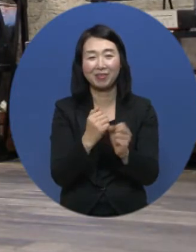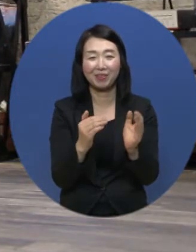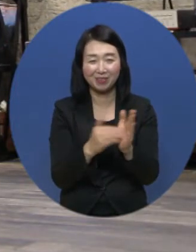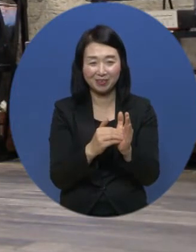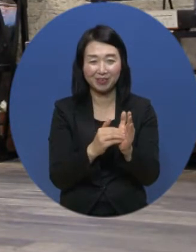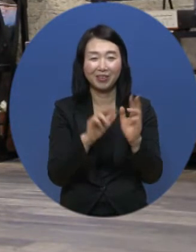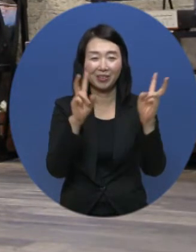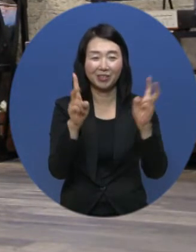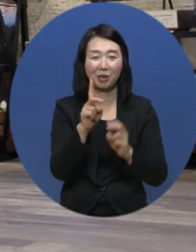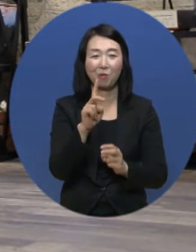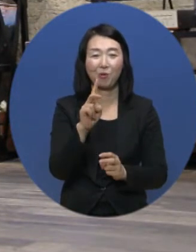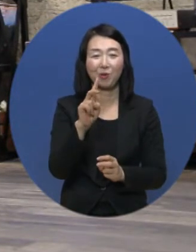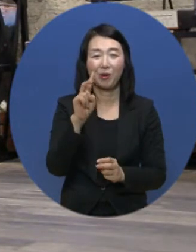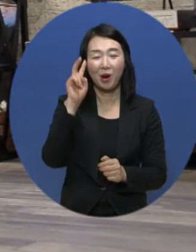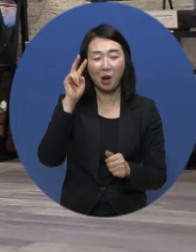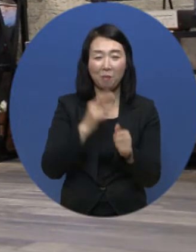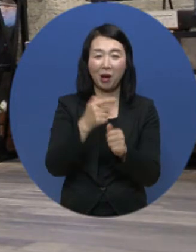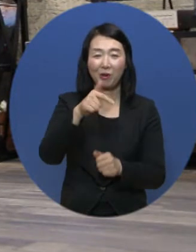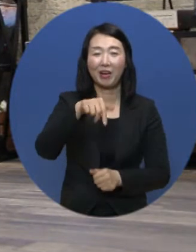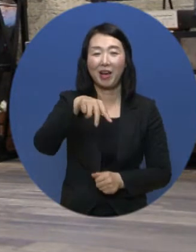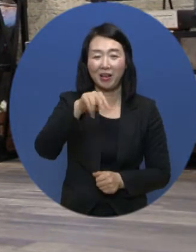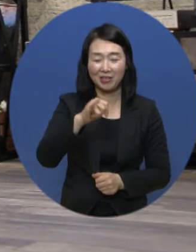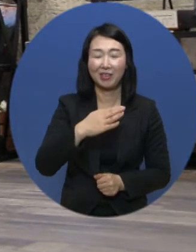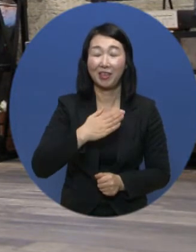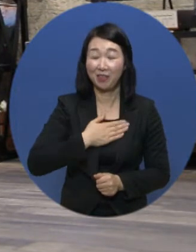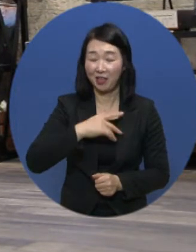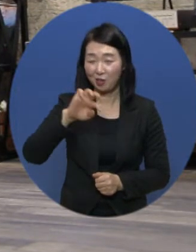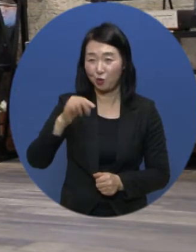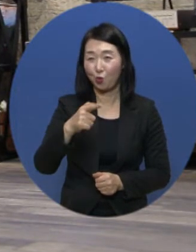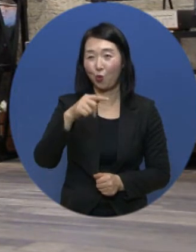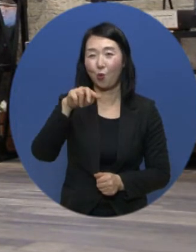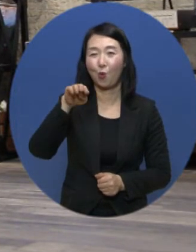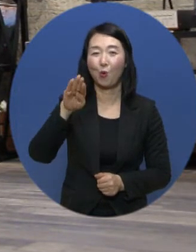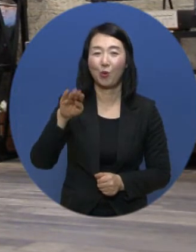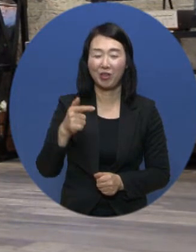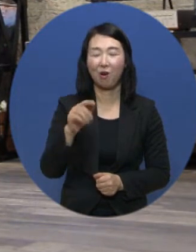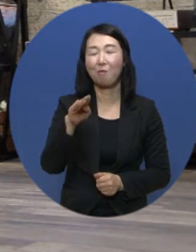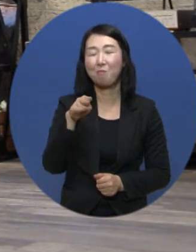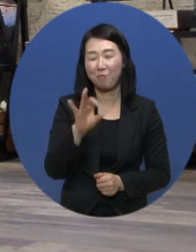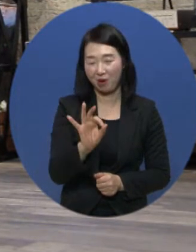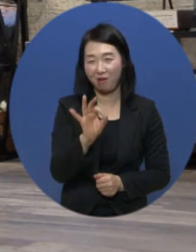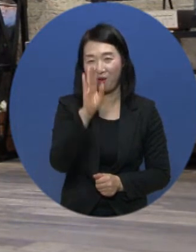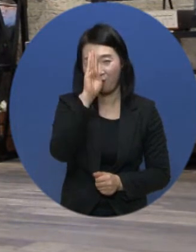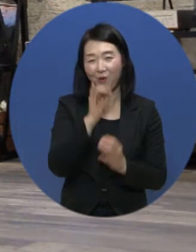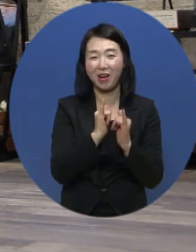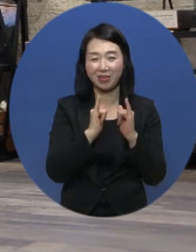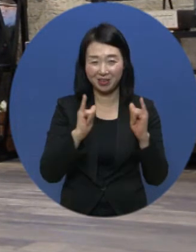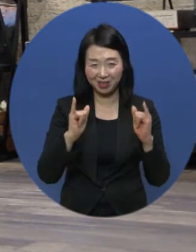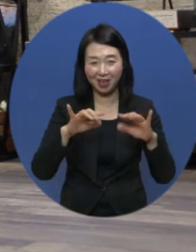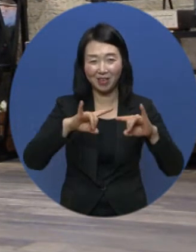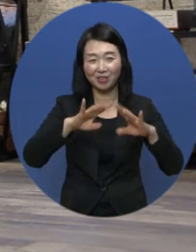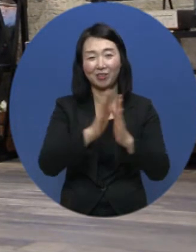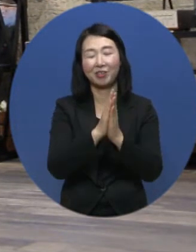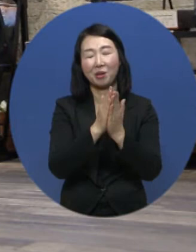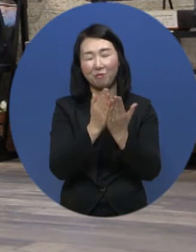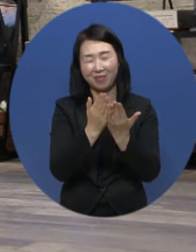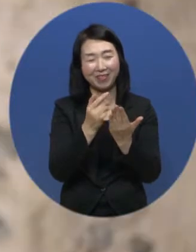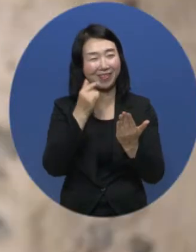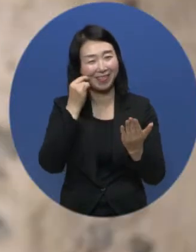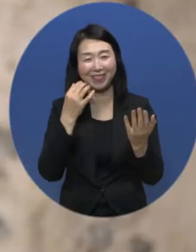가시, 부제목 나는 조현병 환자다라는 이 책은 전자책 분야에서 베스트셀러에 오를 수